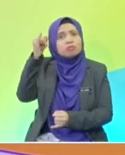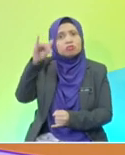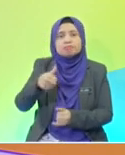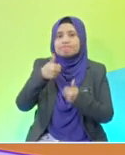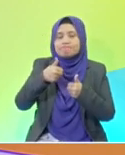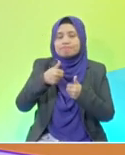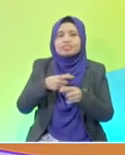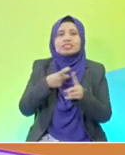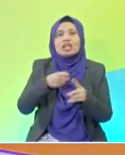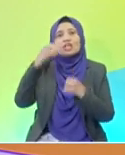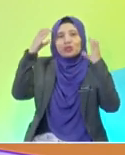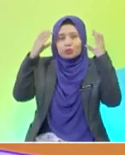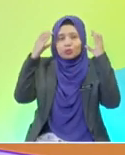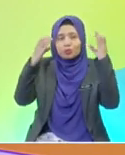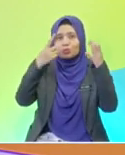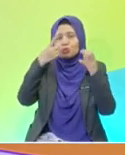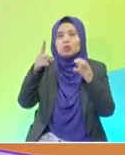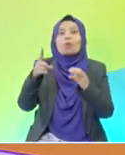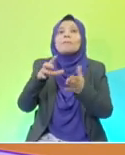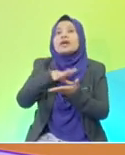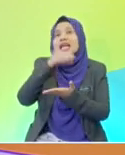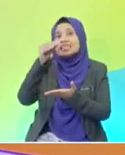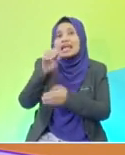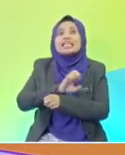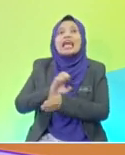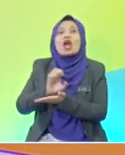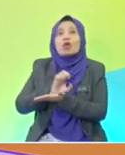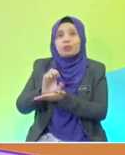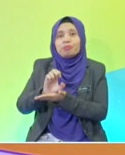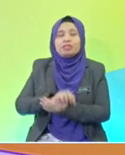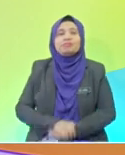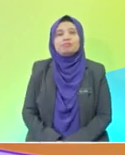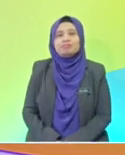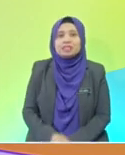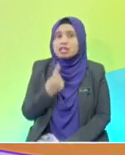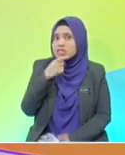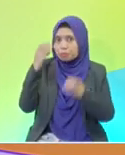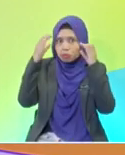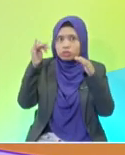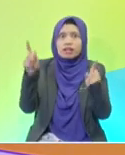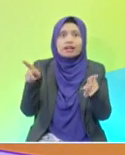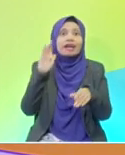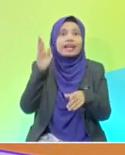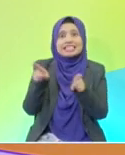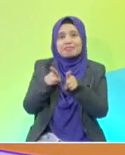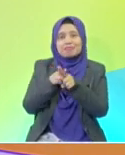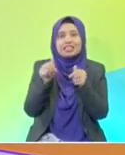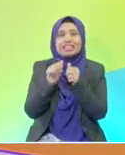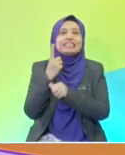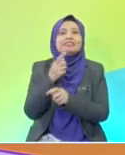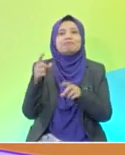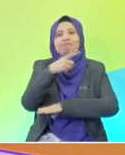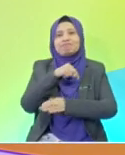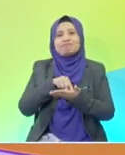dengan mata pelajaran kita ekonomi Siapakah guru ya kan bersama dengan kita Pada hari ini Jong kita saksikan profile kita terlebih